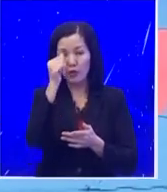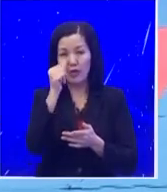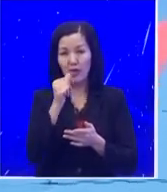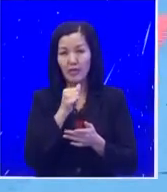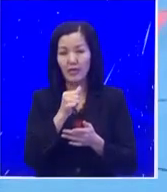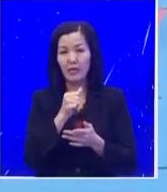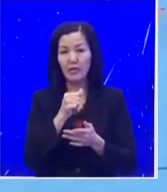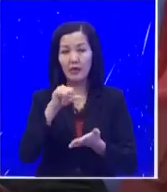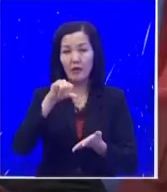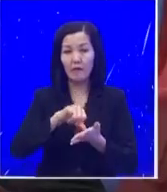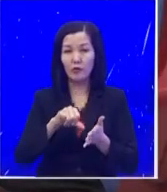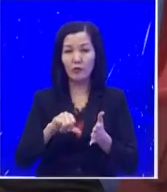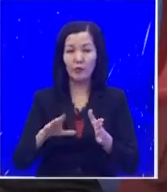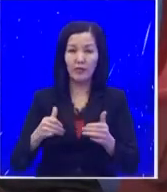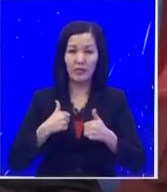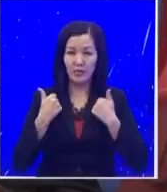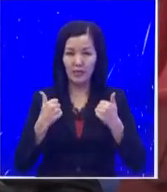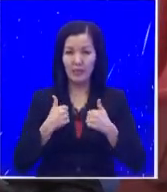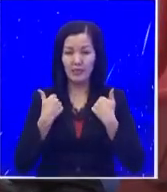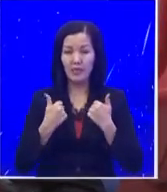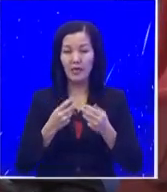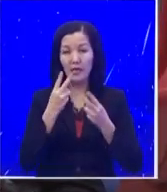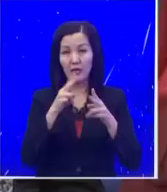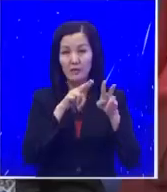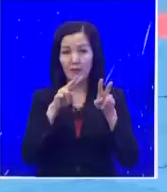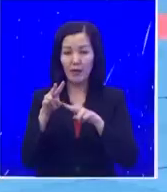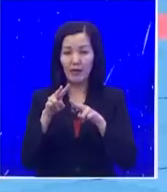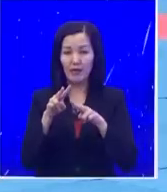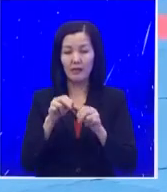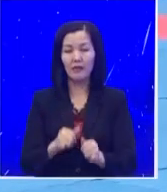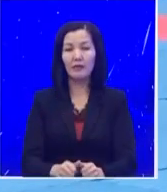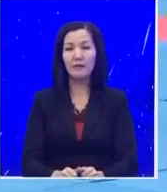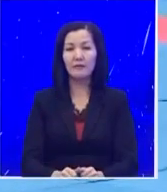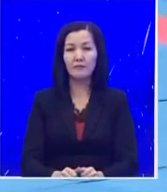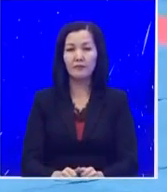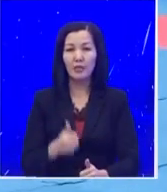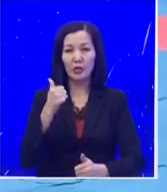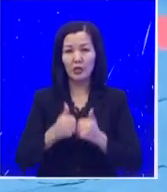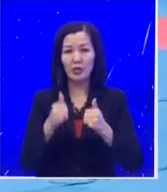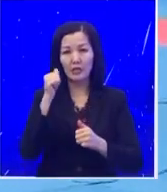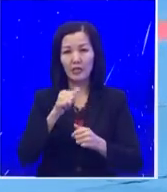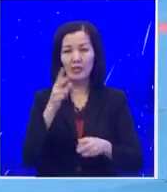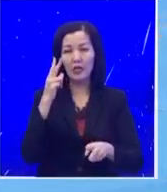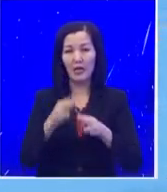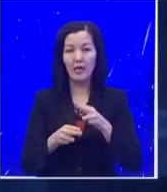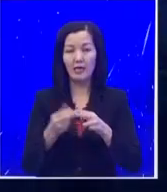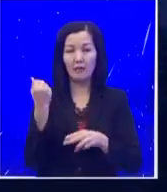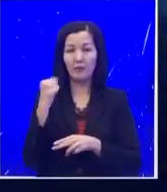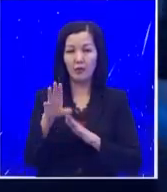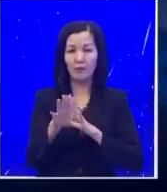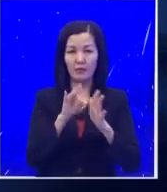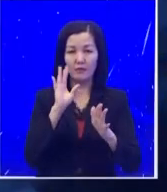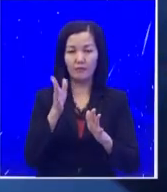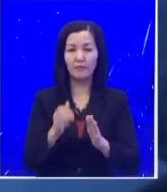көрсетуге тырысты. Жаттықтырушылар болса шәкірттің аяқ алысын байқап, деңгейін анықтады. Жарыс ертең аяқталып, жүлдегерлер белгілі болмақ.